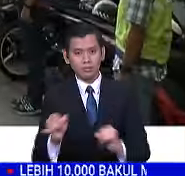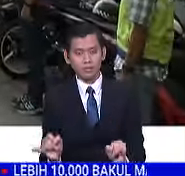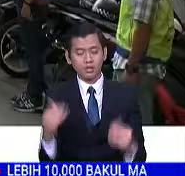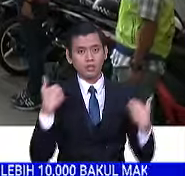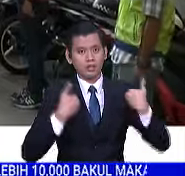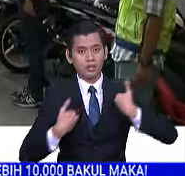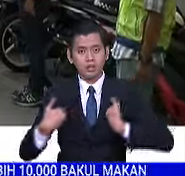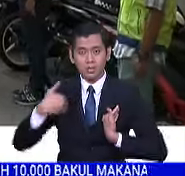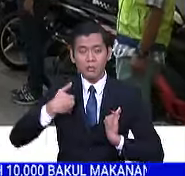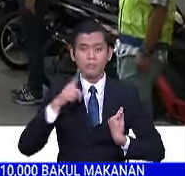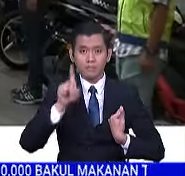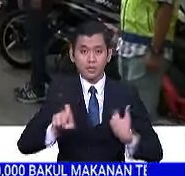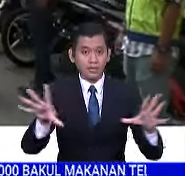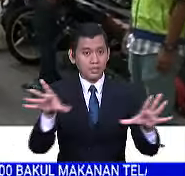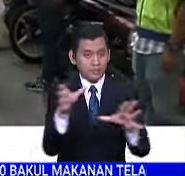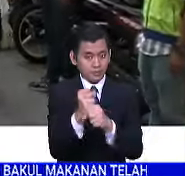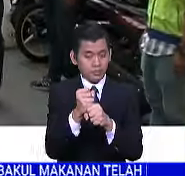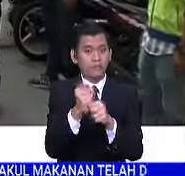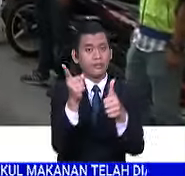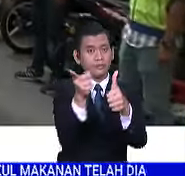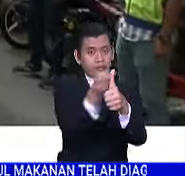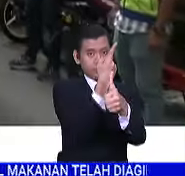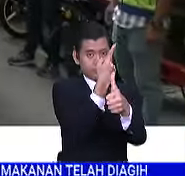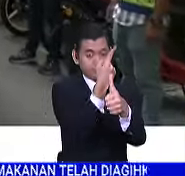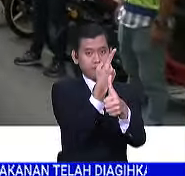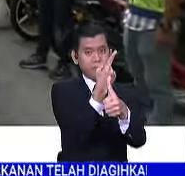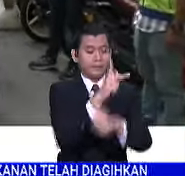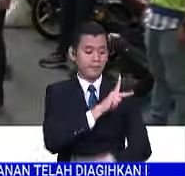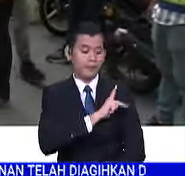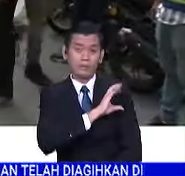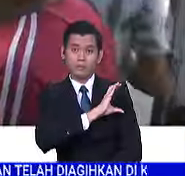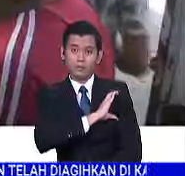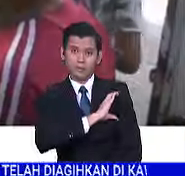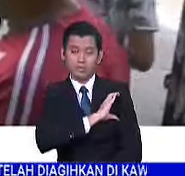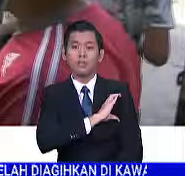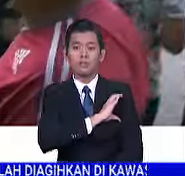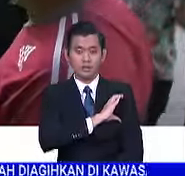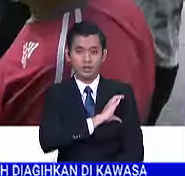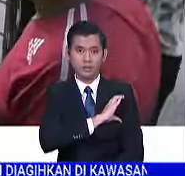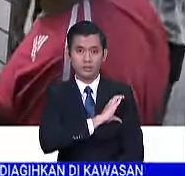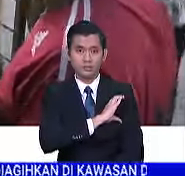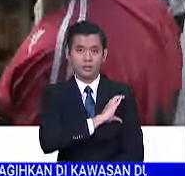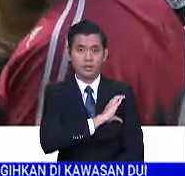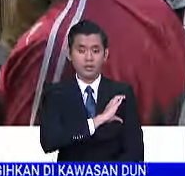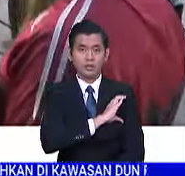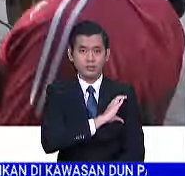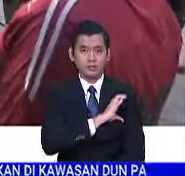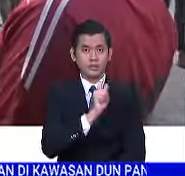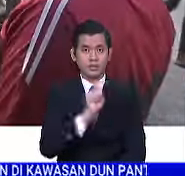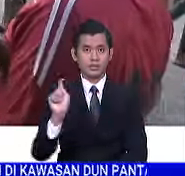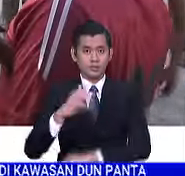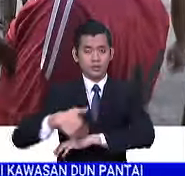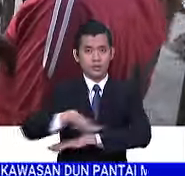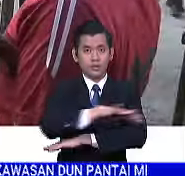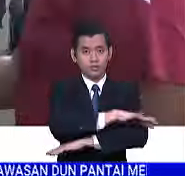perlu diperoleh terlebih dahulu. Menurut Ketua Polis Daerah Timur Laut ACP Sofian Santong, sempena Aidiladha